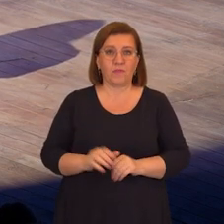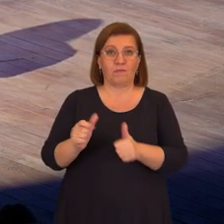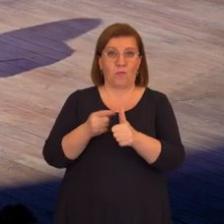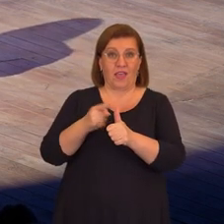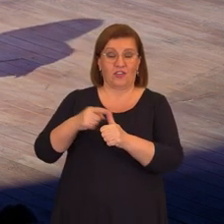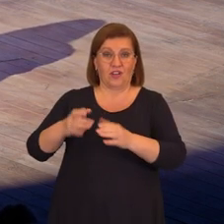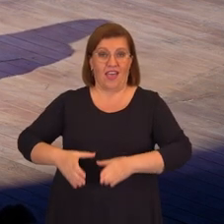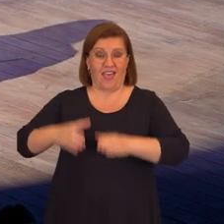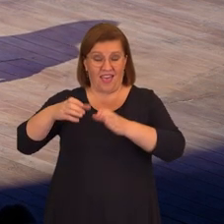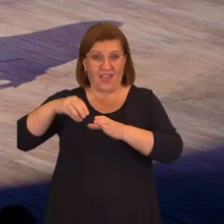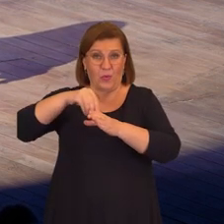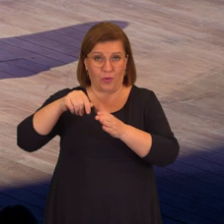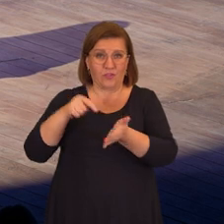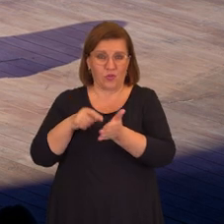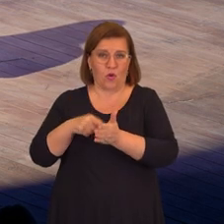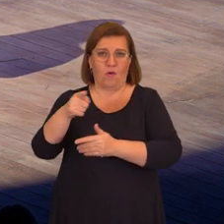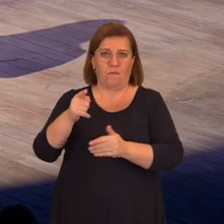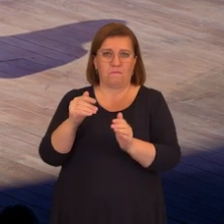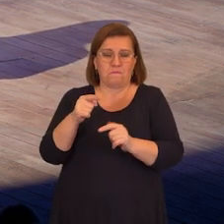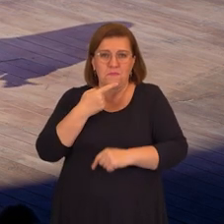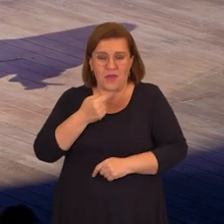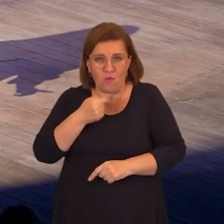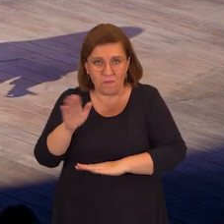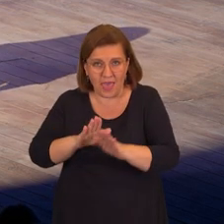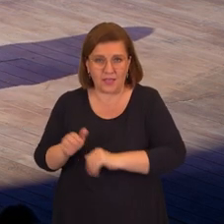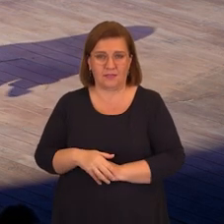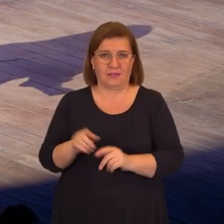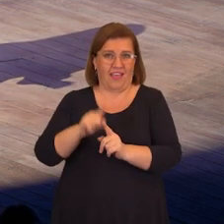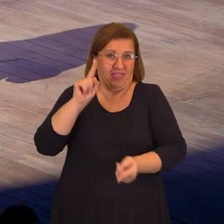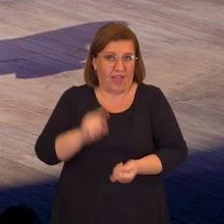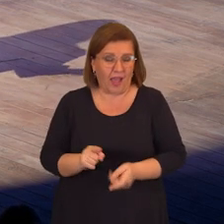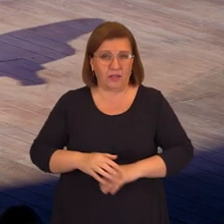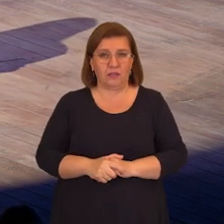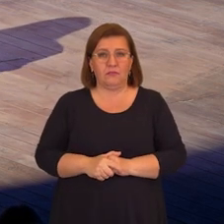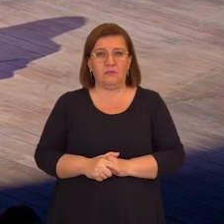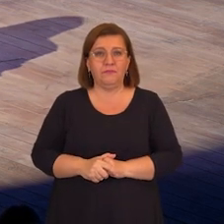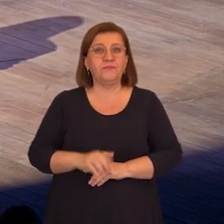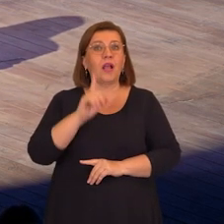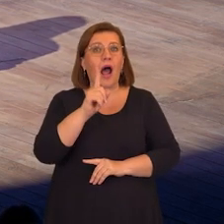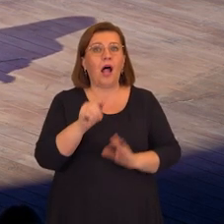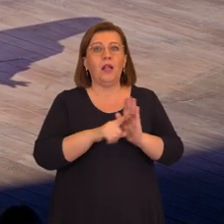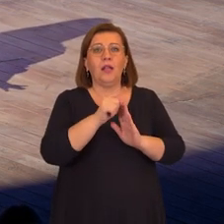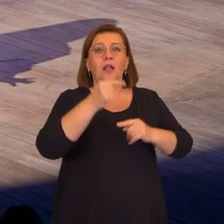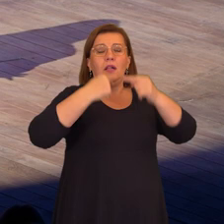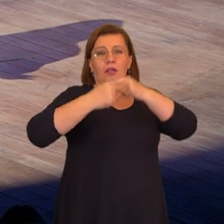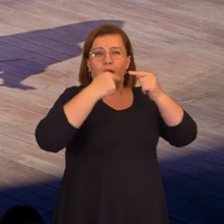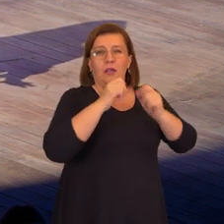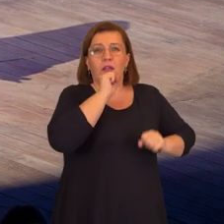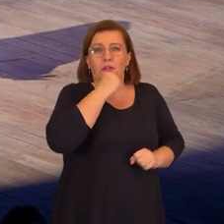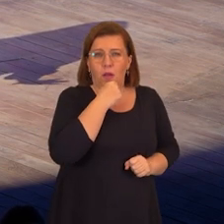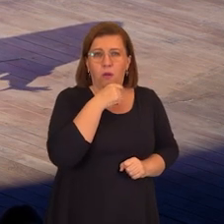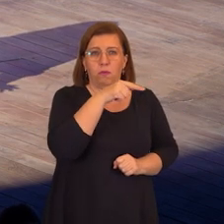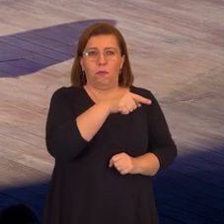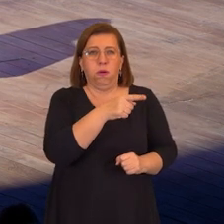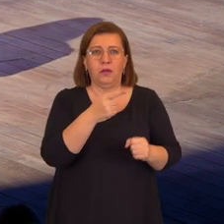tańsza. Urna zajmuje mniej miejsca. Ale dla naszych starszego pokolenia to wciąż jest